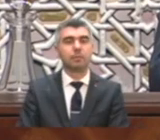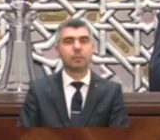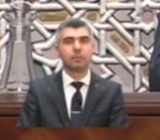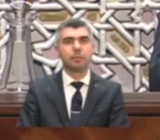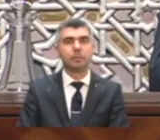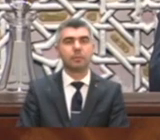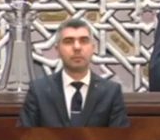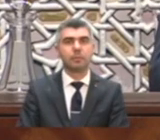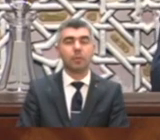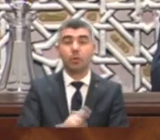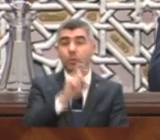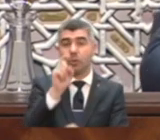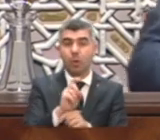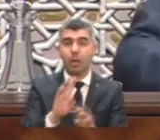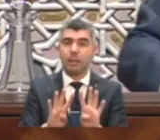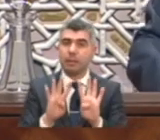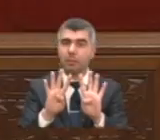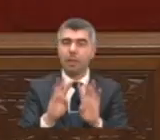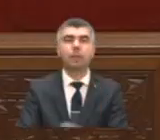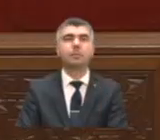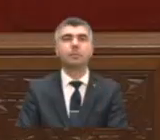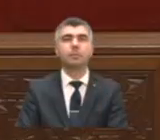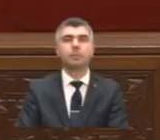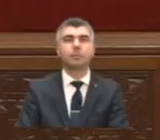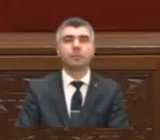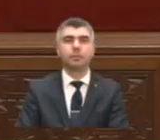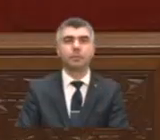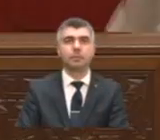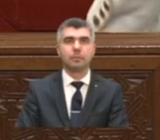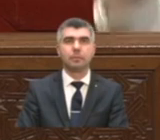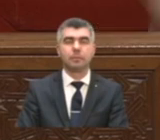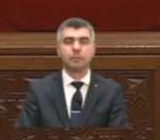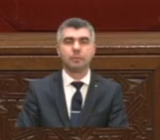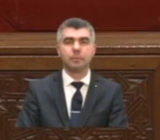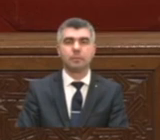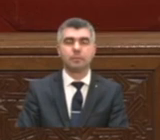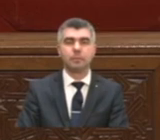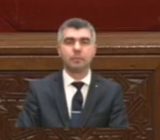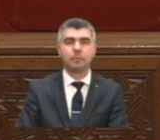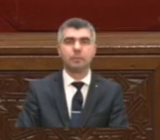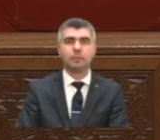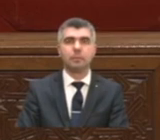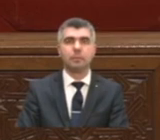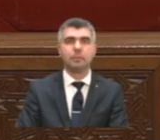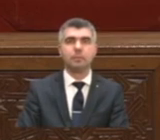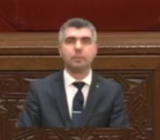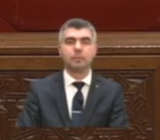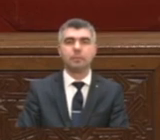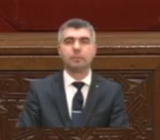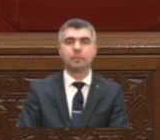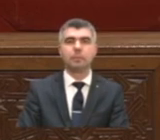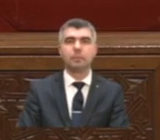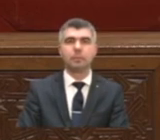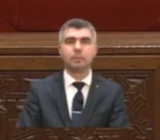الرئيس واش هذا السؤال الثامن ولا التاسع؟ الثامن. الثامن. هذه كانت واحد المناقشة. الثامن كان خاطئ عند السيد النائب،